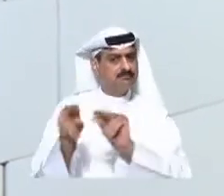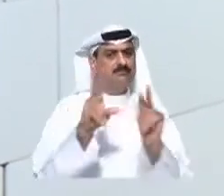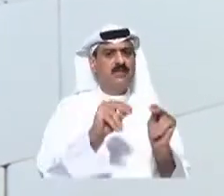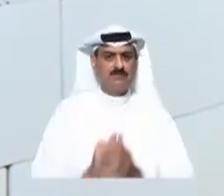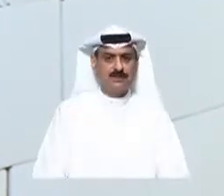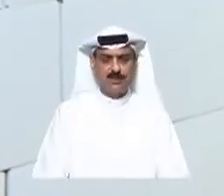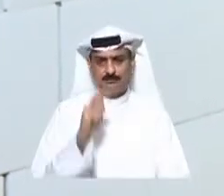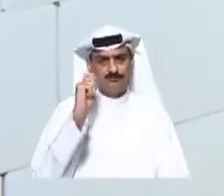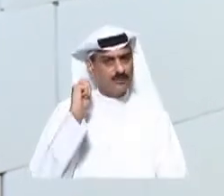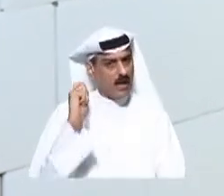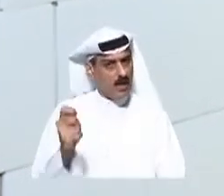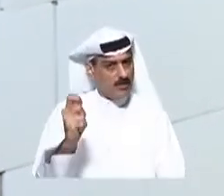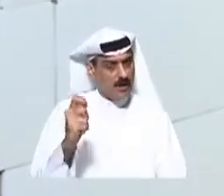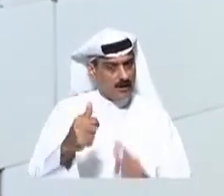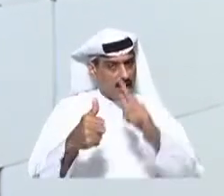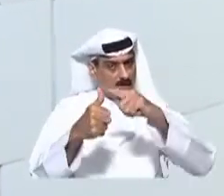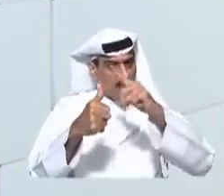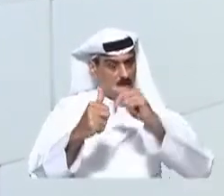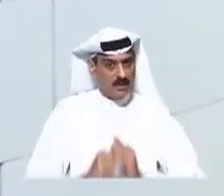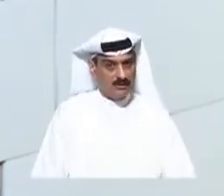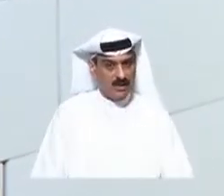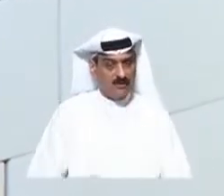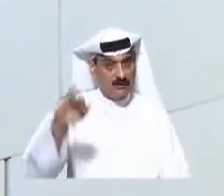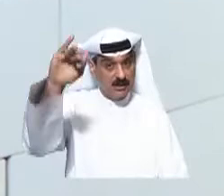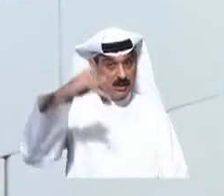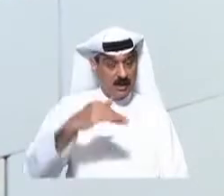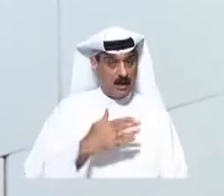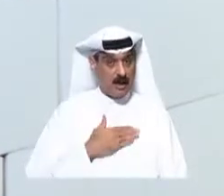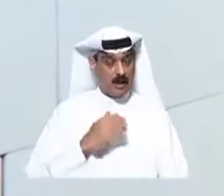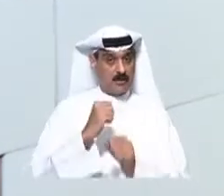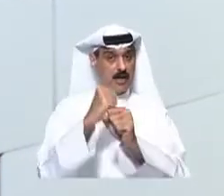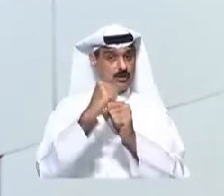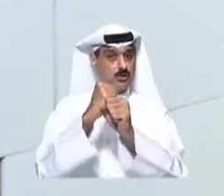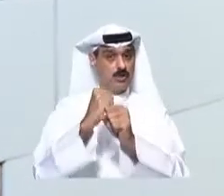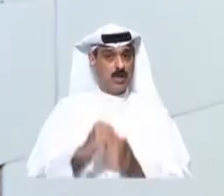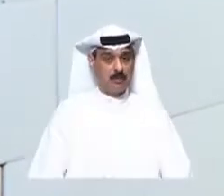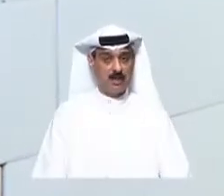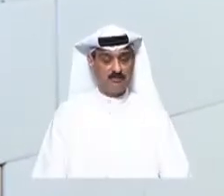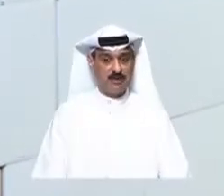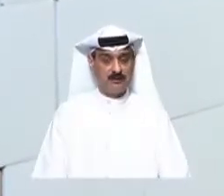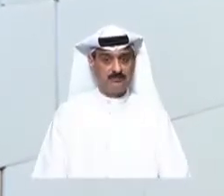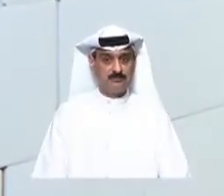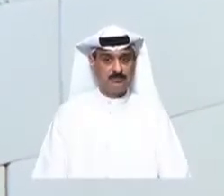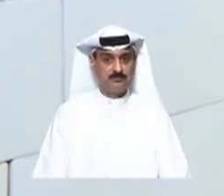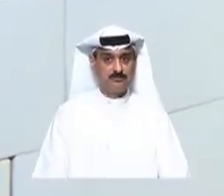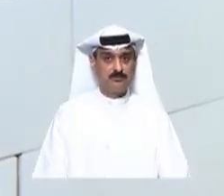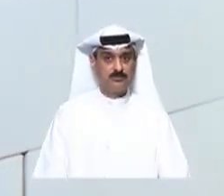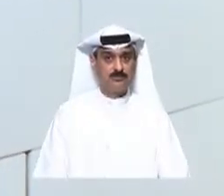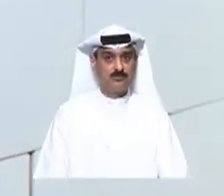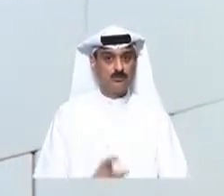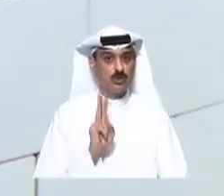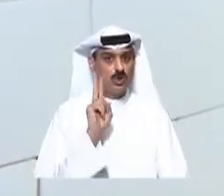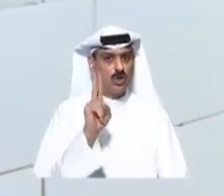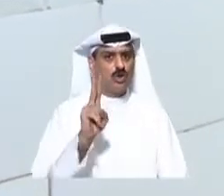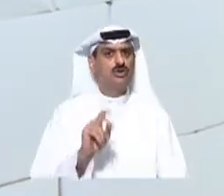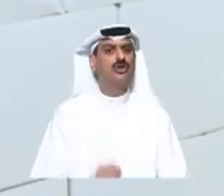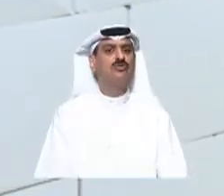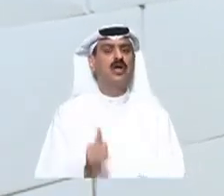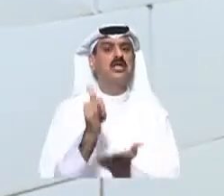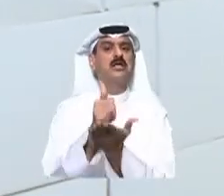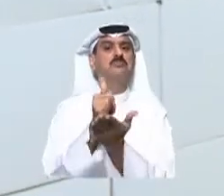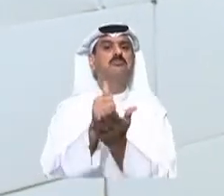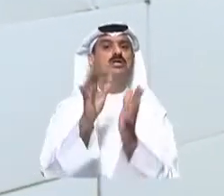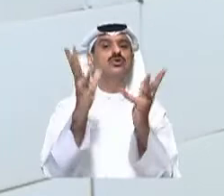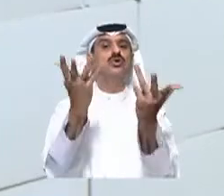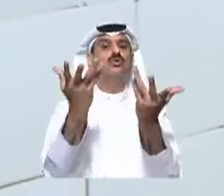انذار ويراجع على صاحب العقار. احنا نقوم بالعماله اللي موجوده عندنا اللي هو المستاجر عليه،